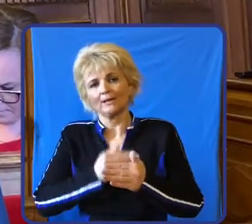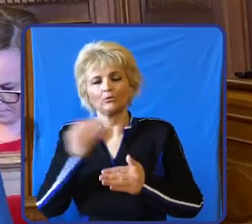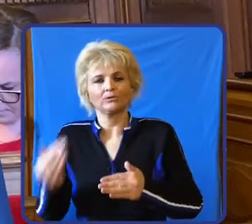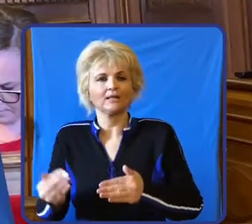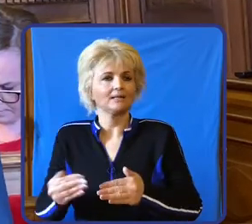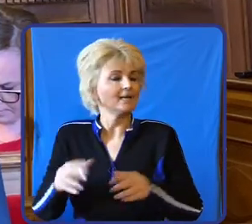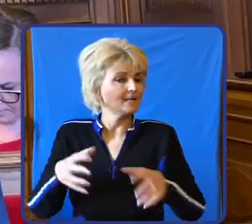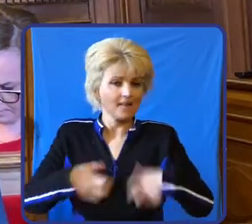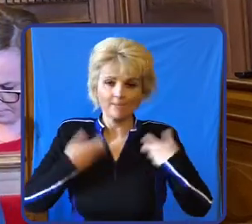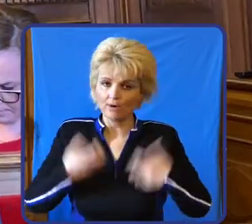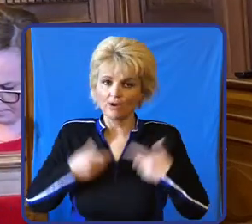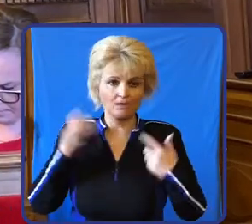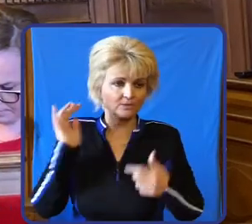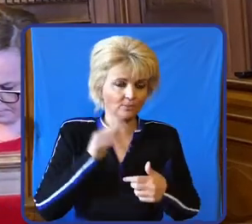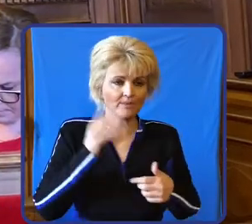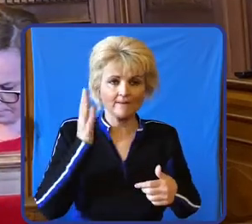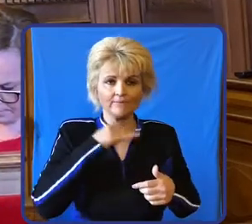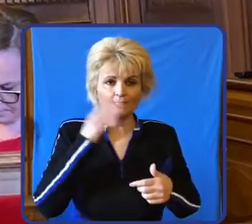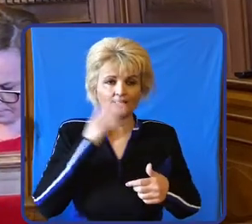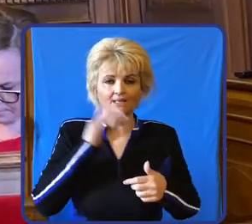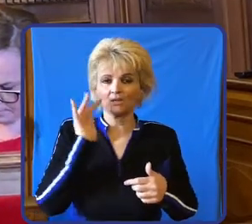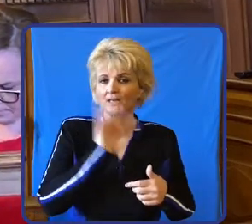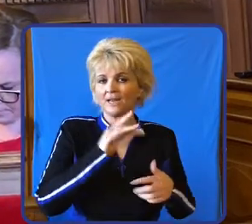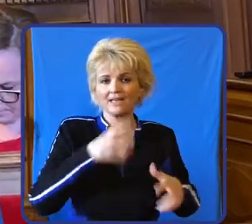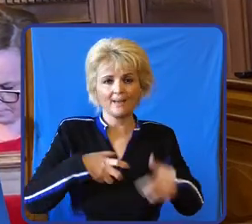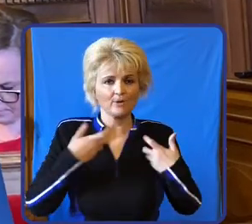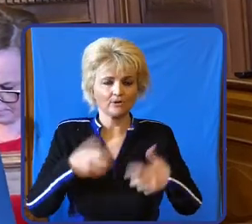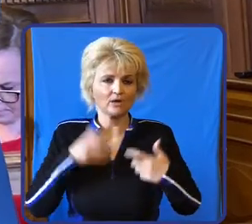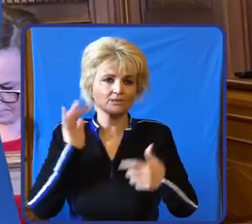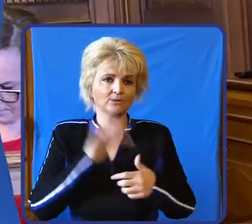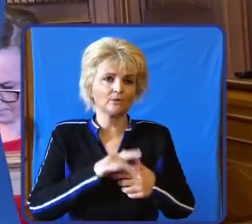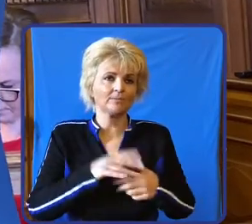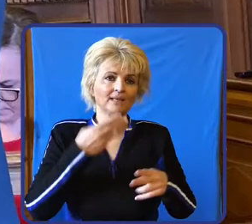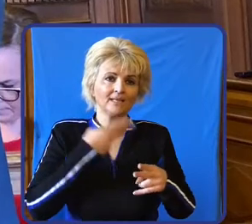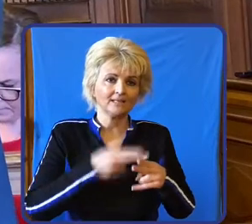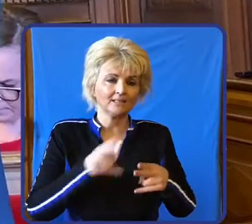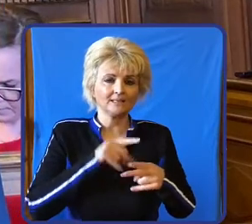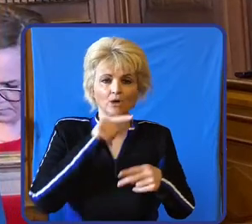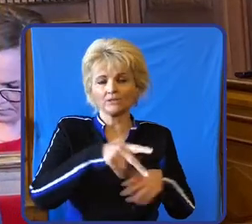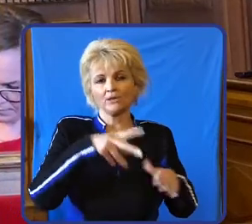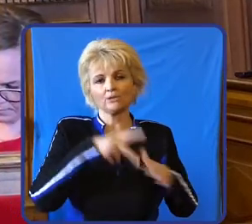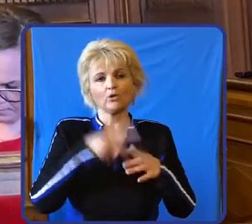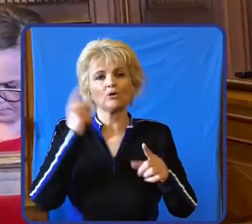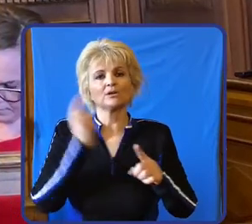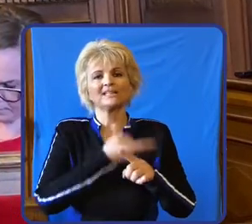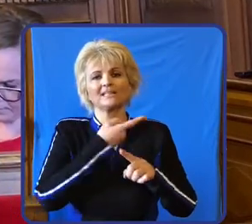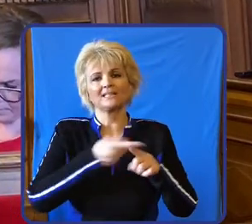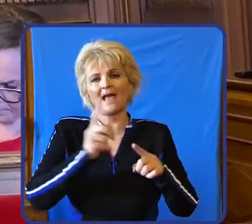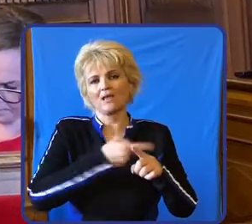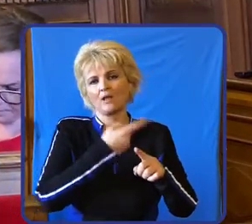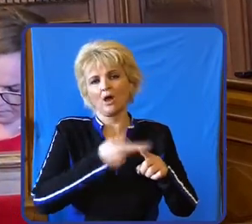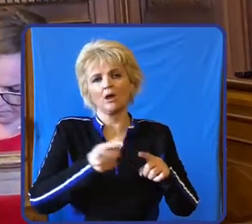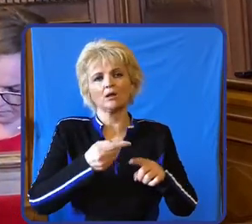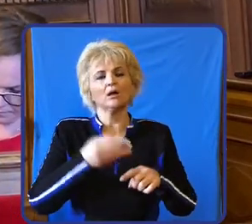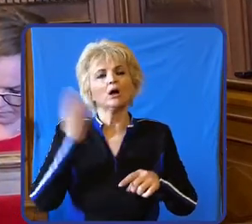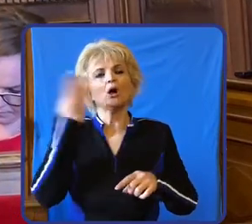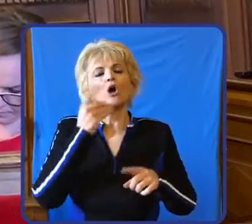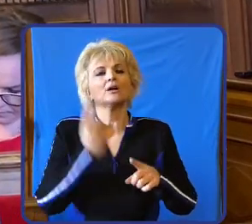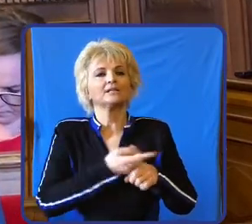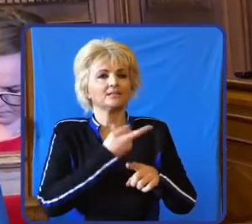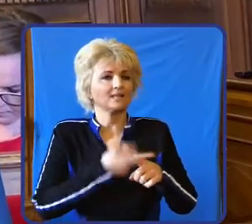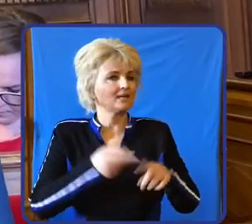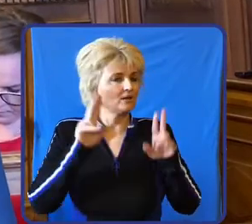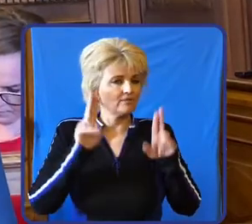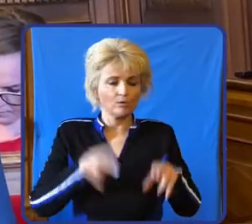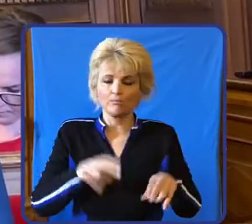én nem haragszok a fideszesekre, egyáltalán nem haragszok, mert tiszta sor az a dolguk, hogy kritizáljanak, de hogyha kritizálnak, azért tényleg